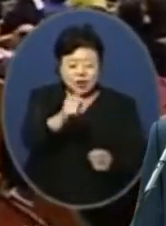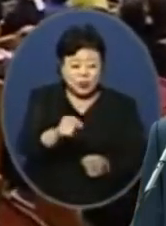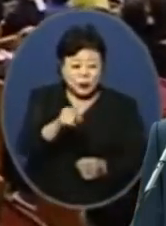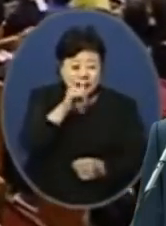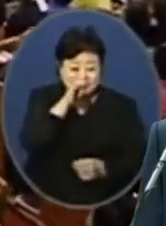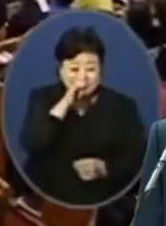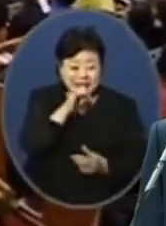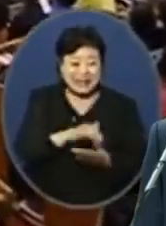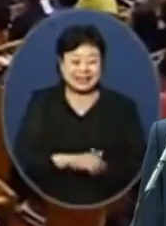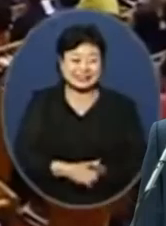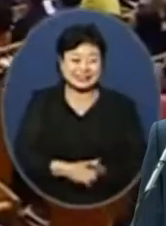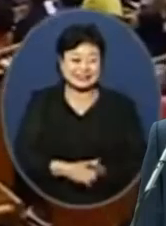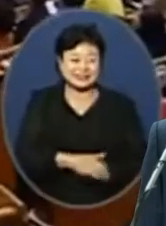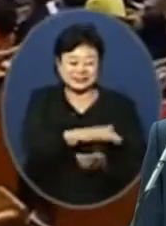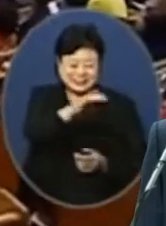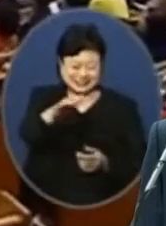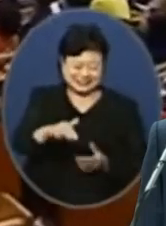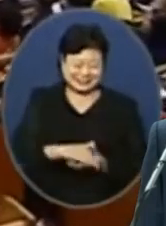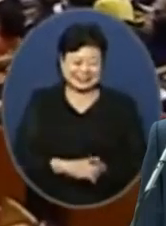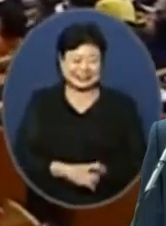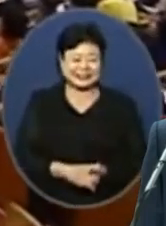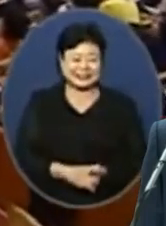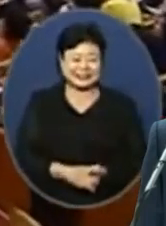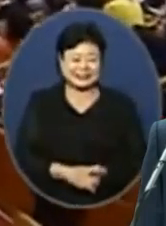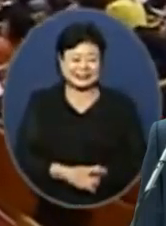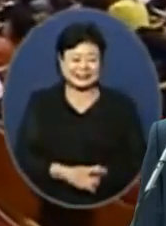것입니다. 우리가